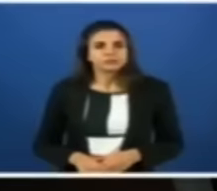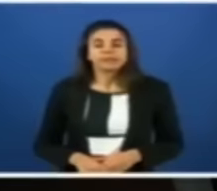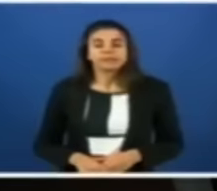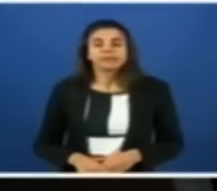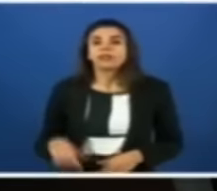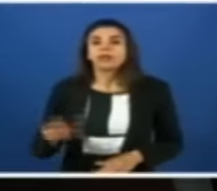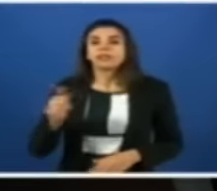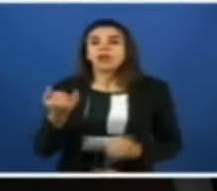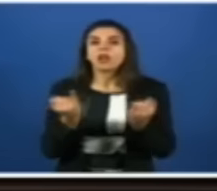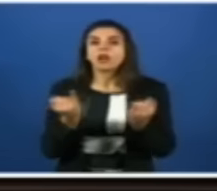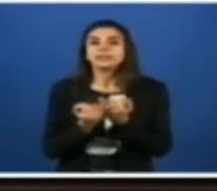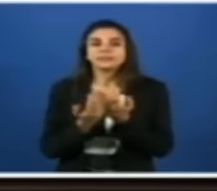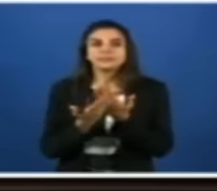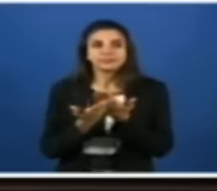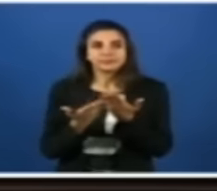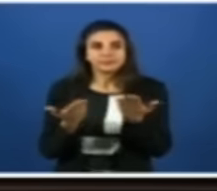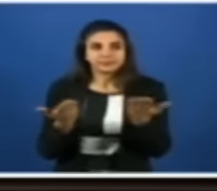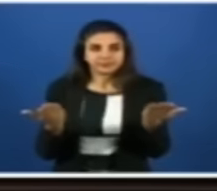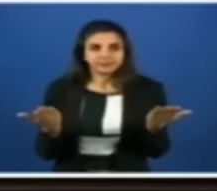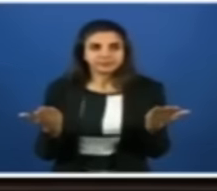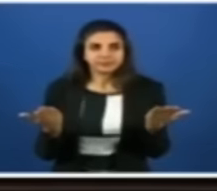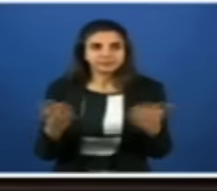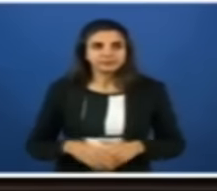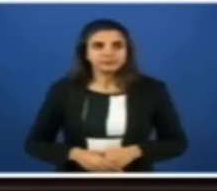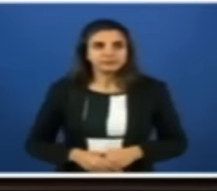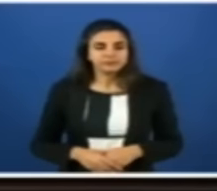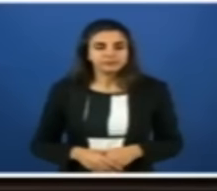Değerli kardeşlerim,